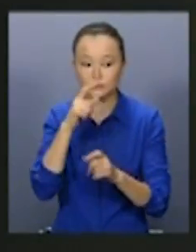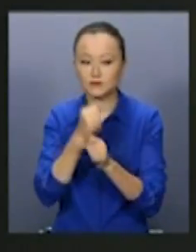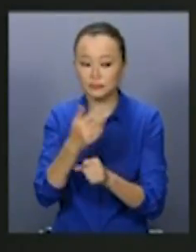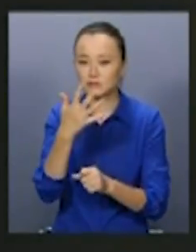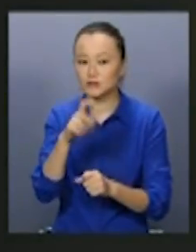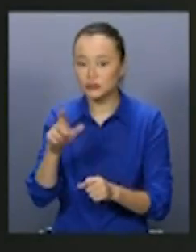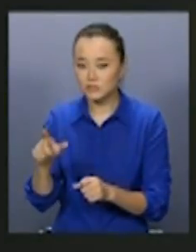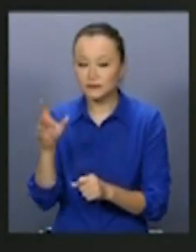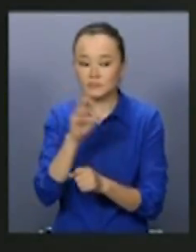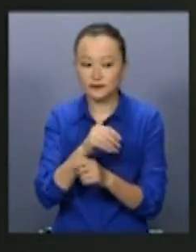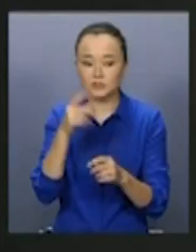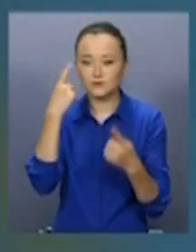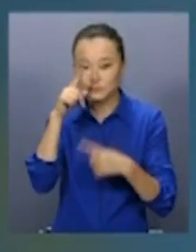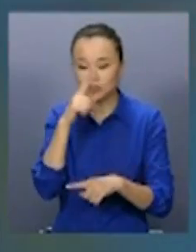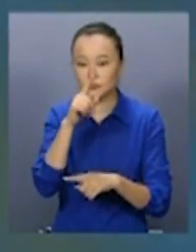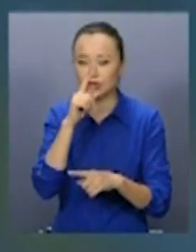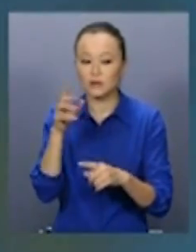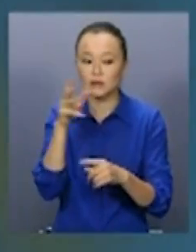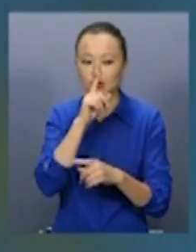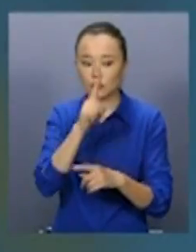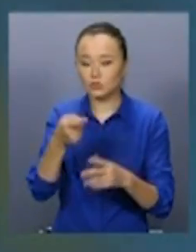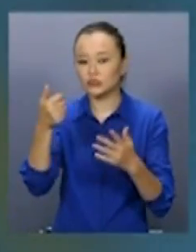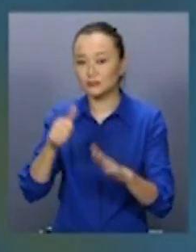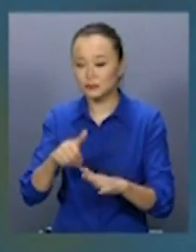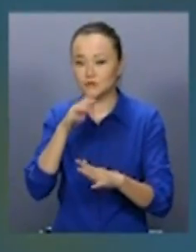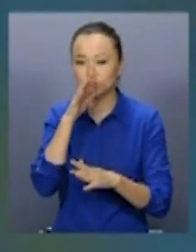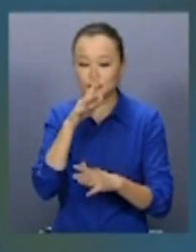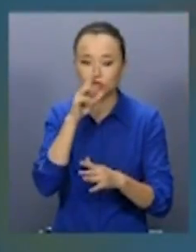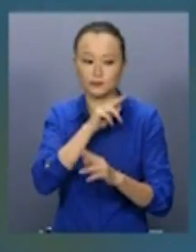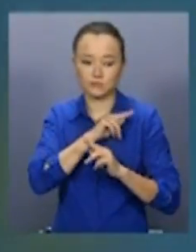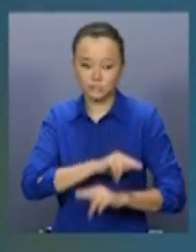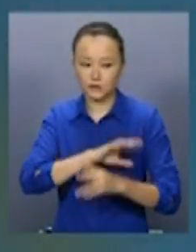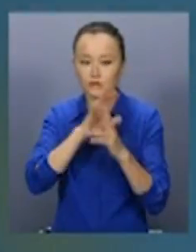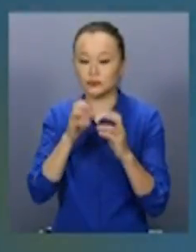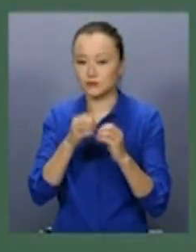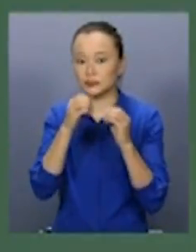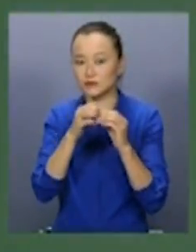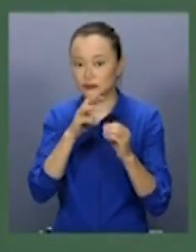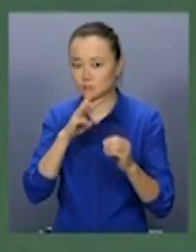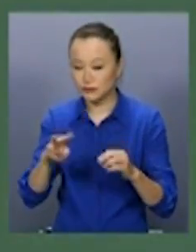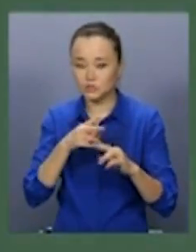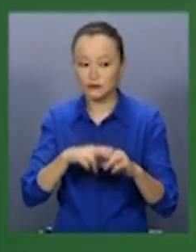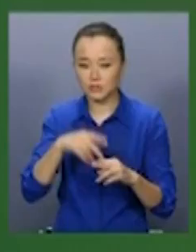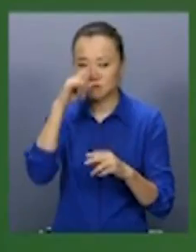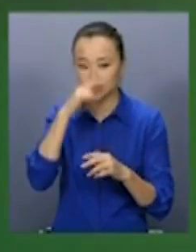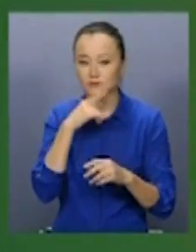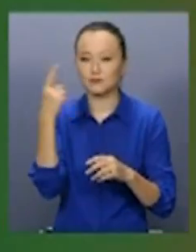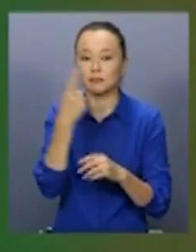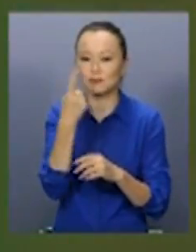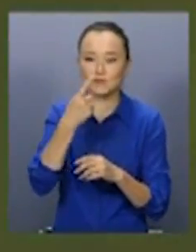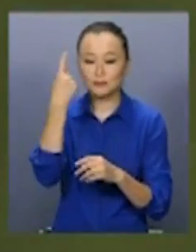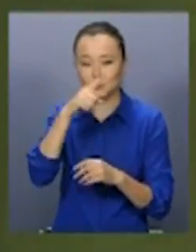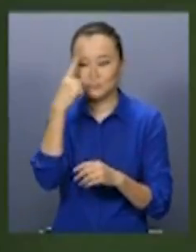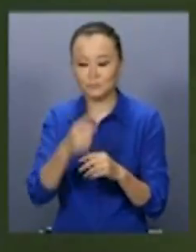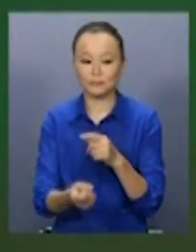тұратын шығармашылық топ 1,5 жылдан астам уақыт еңбек етті. Нәтижесінде 10 минутқа жететін қазақтың тұңғыш анима анимациялық